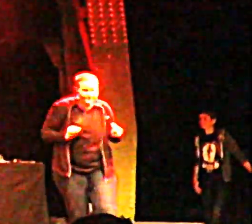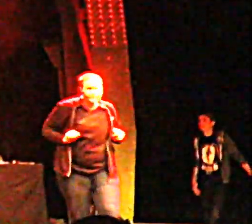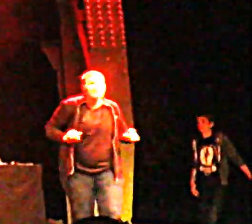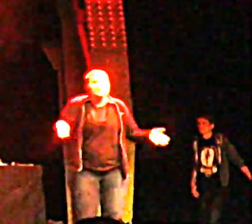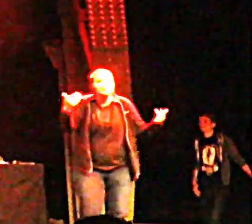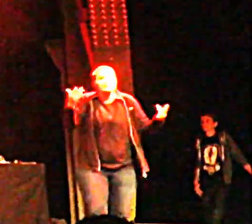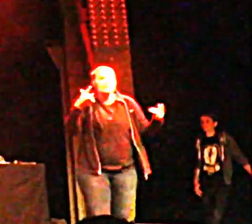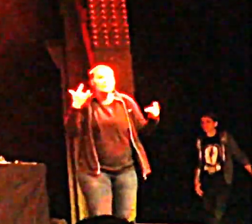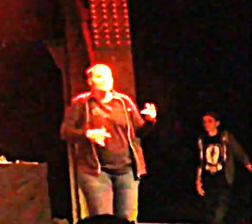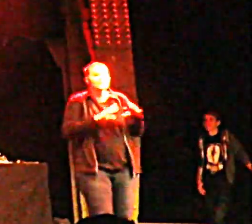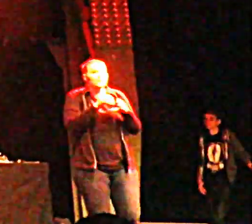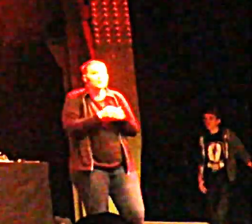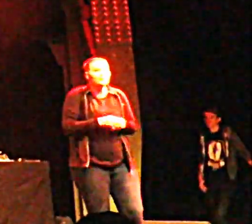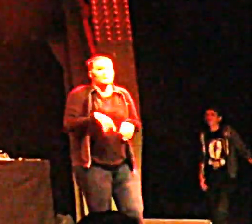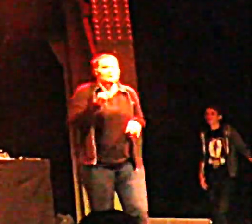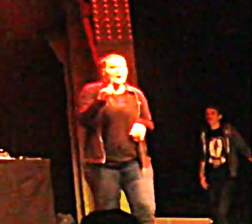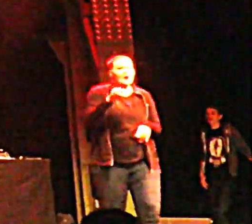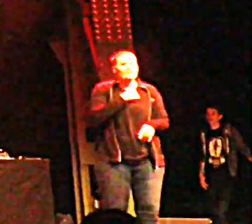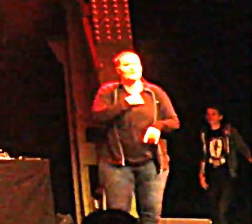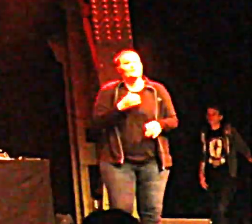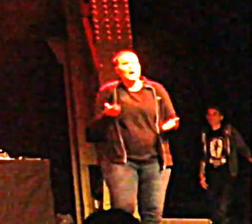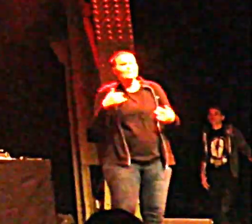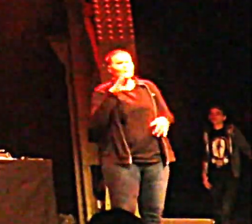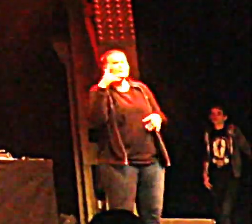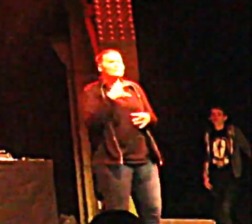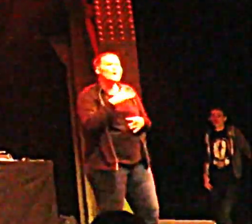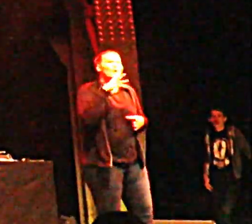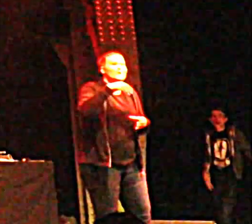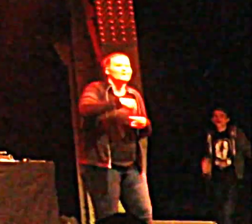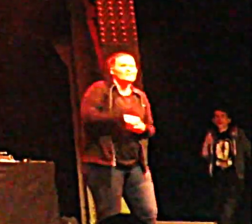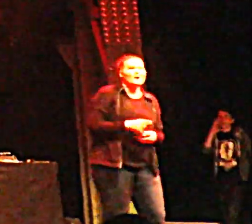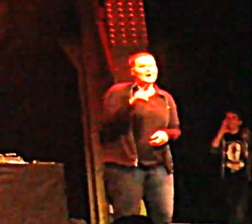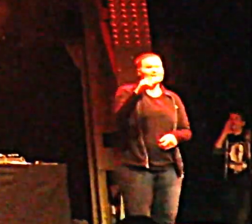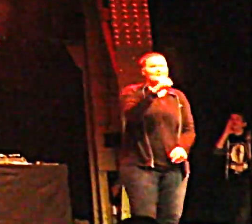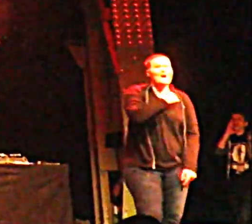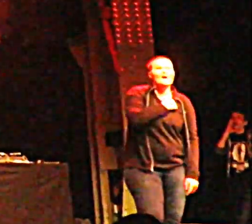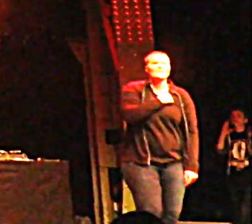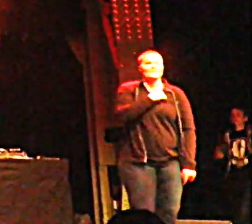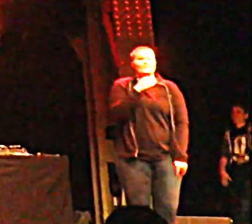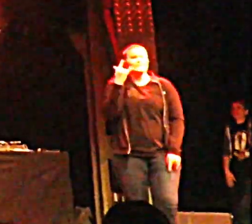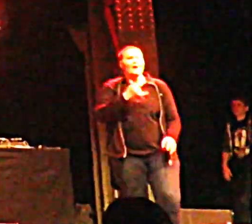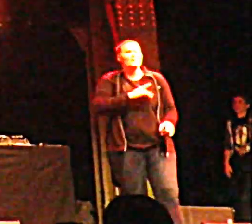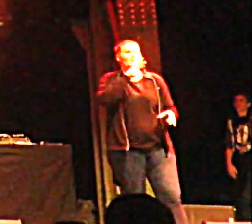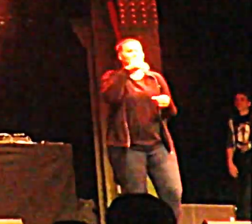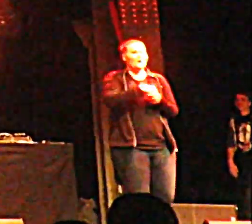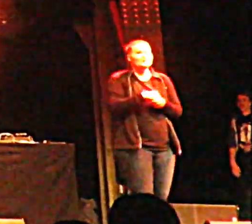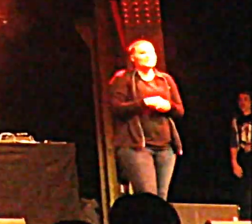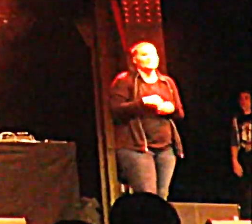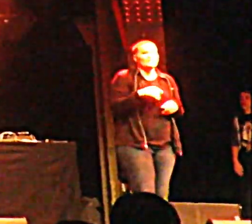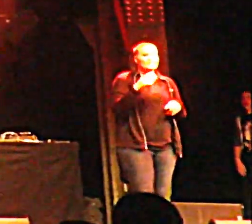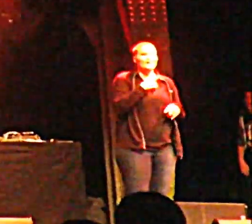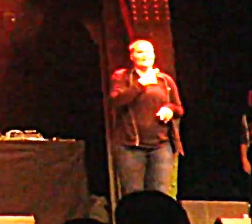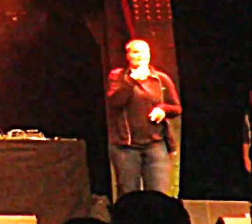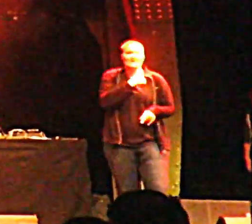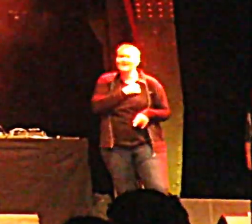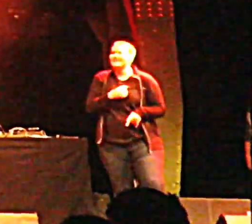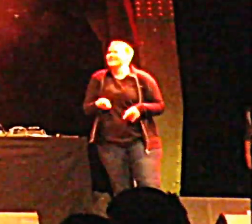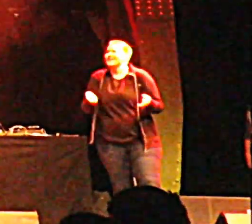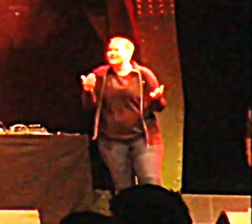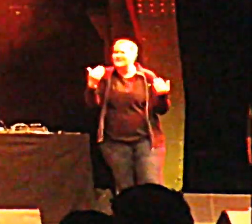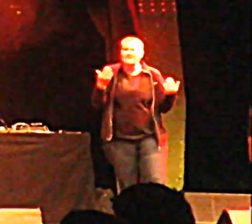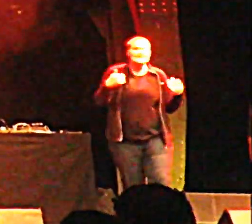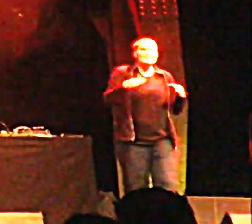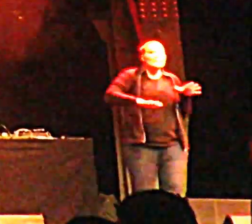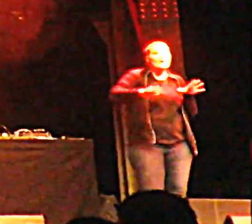Gib mir ein Red Cruze, Gib mir ein Red Cruze, Jo. Gib mir ein Ruhe Port. Ruhe Port.